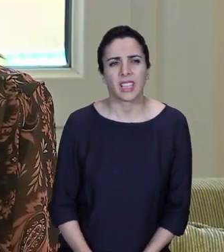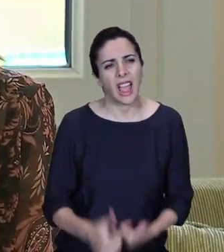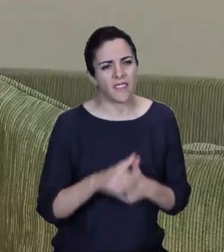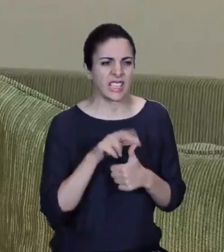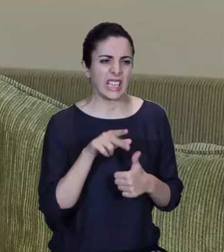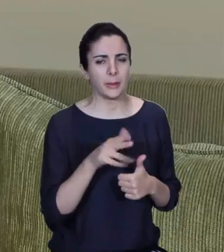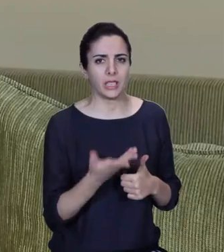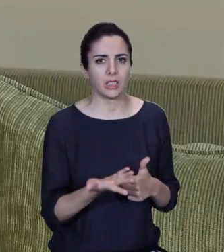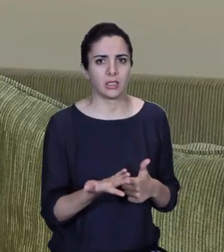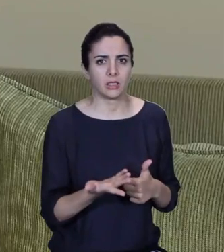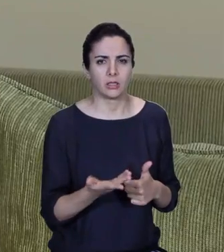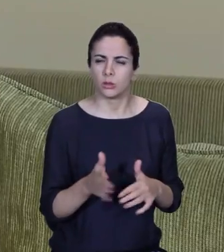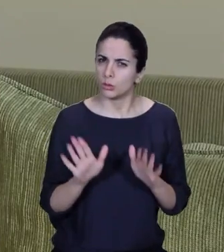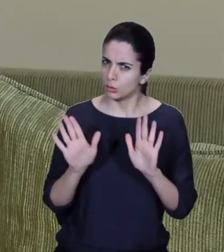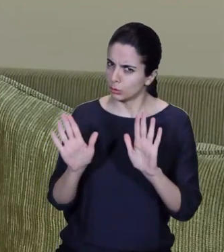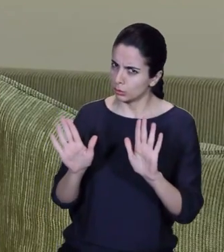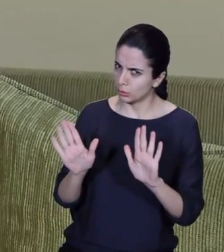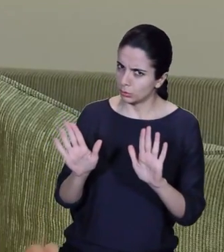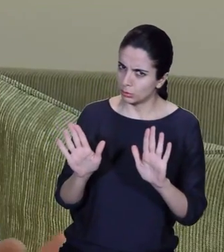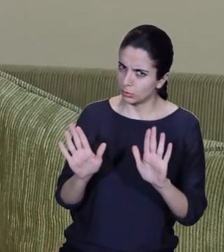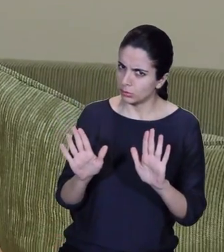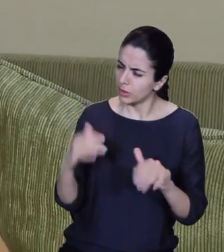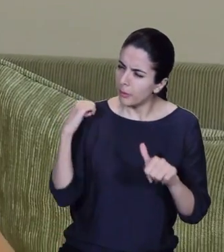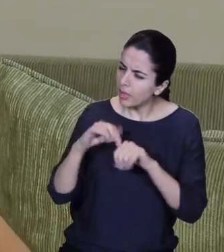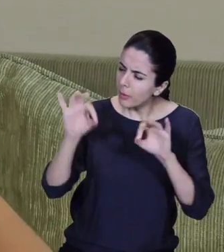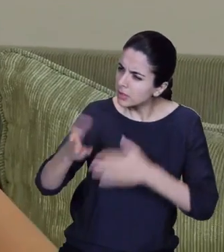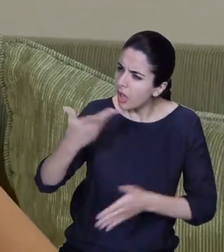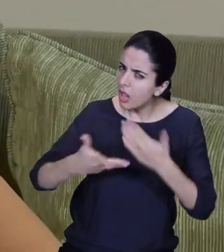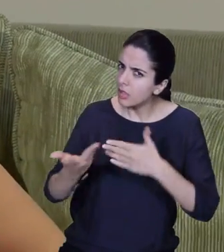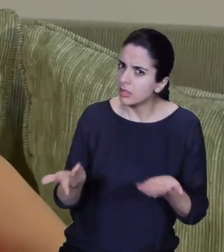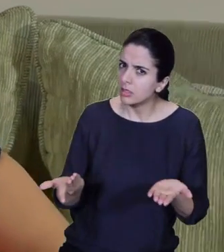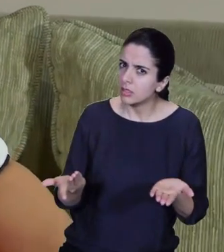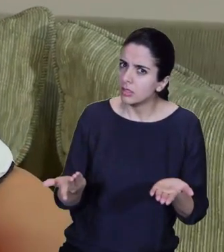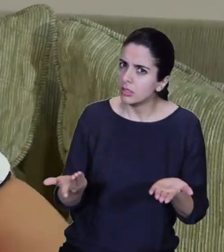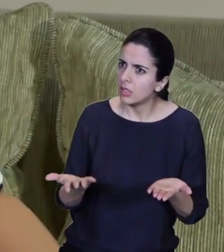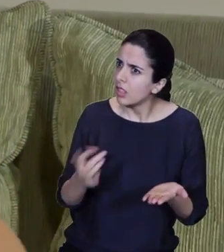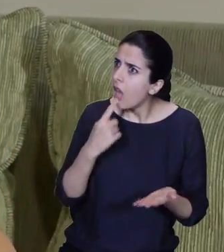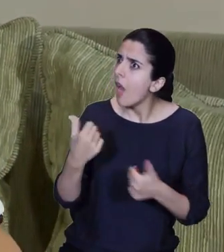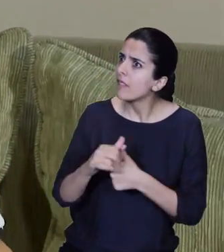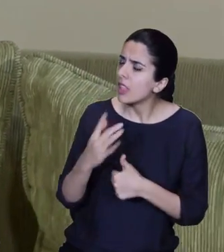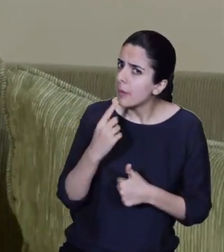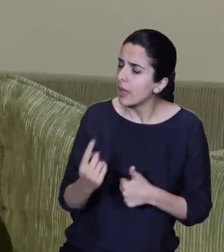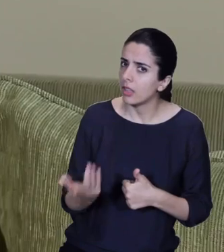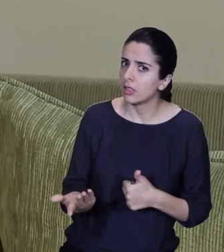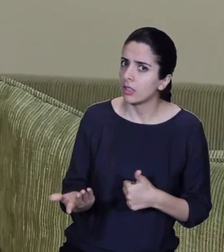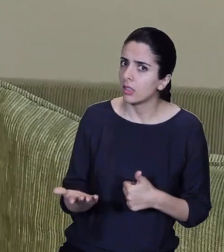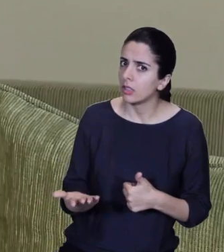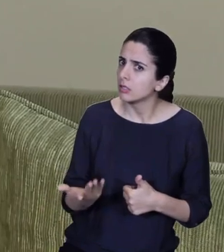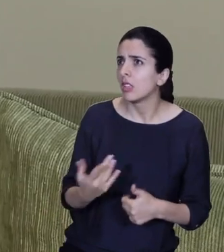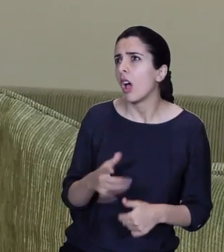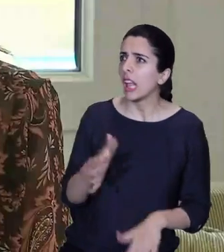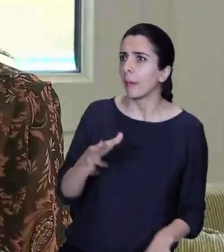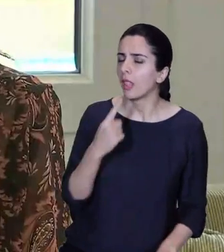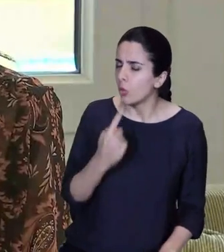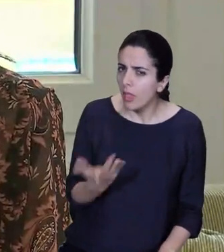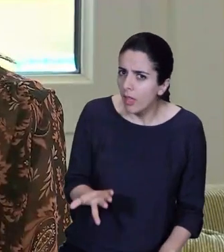Sayılır. Dur. En başından anlat şunu. Ne demek evlendim? Ne demek sayılır?